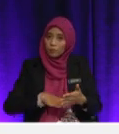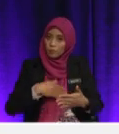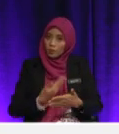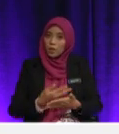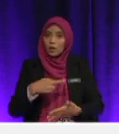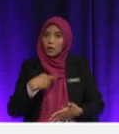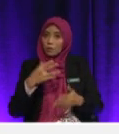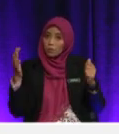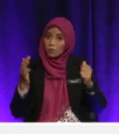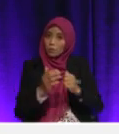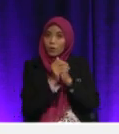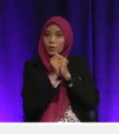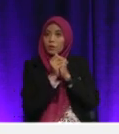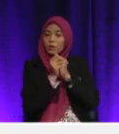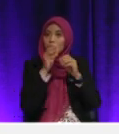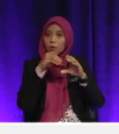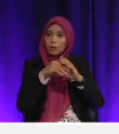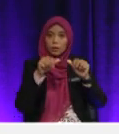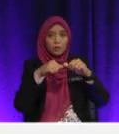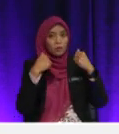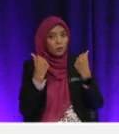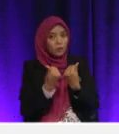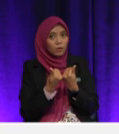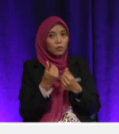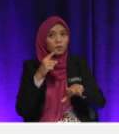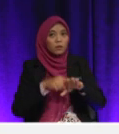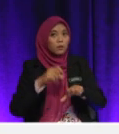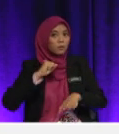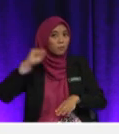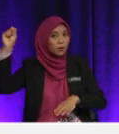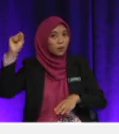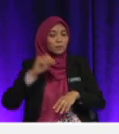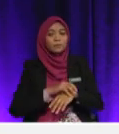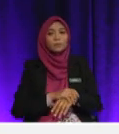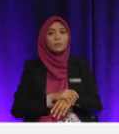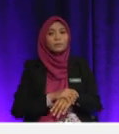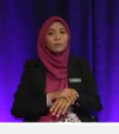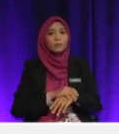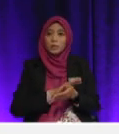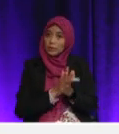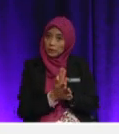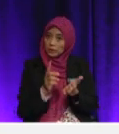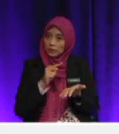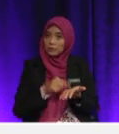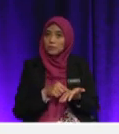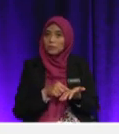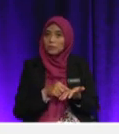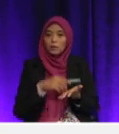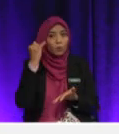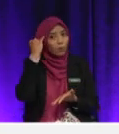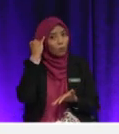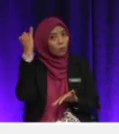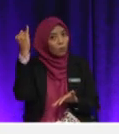kebersamaan dalam kalangan kaum di Sabah jadi inilah Dia info